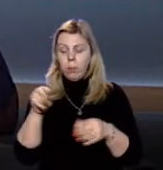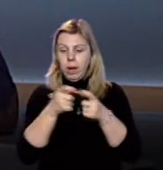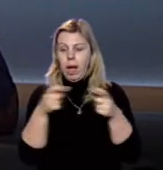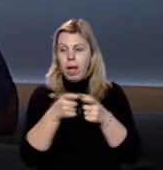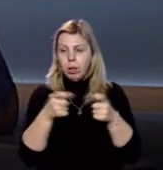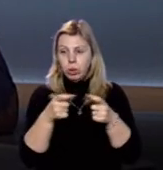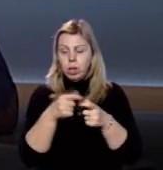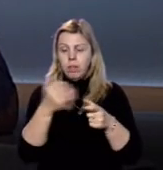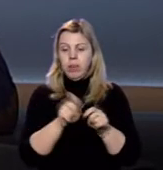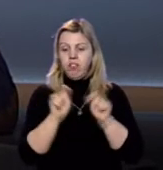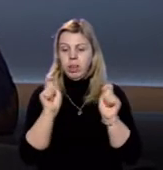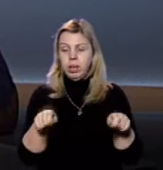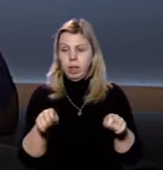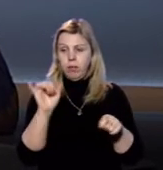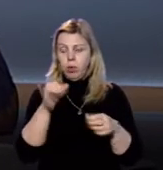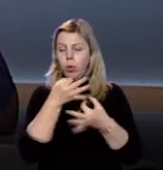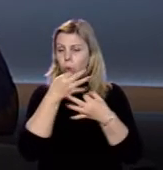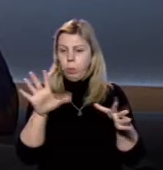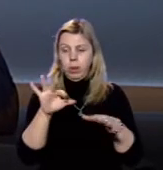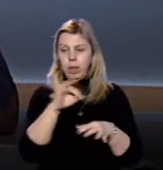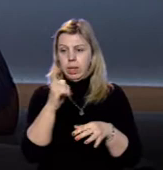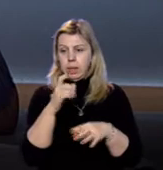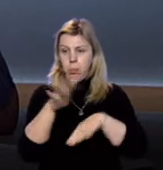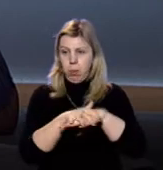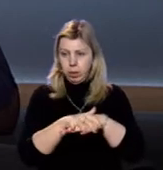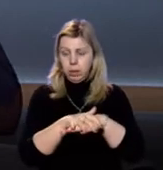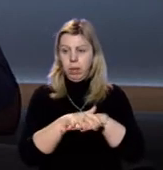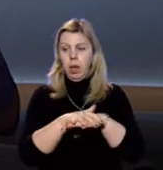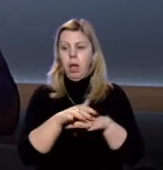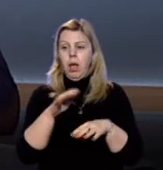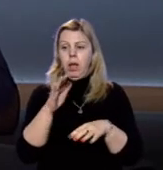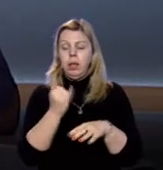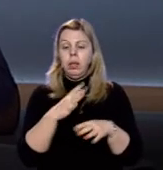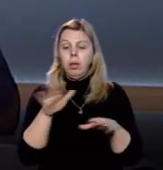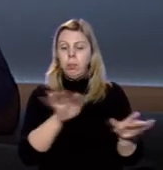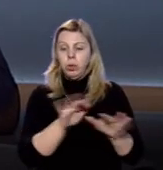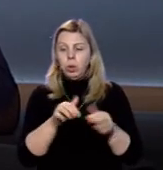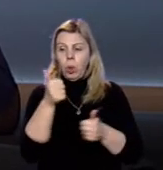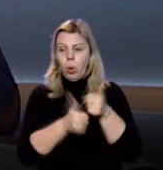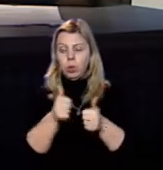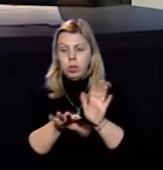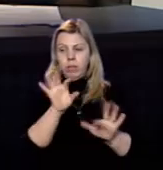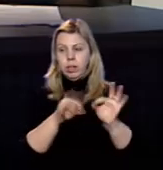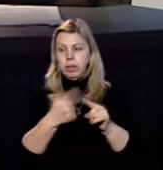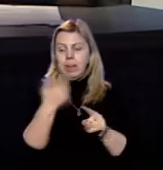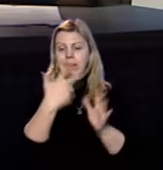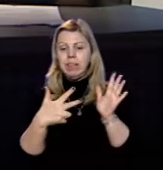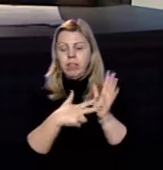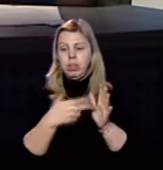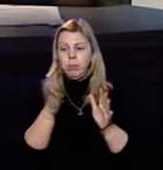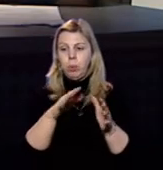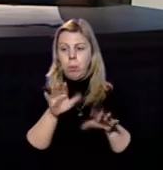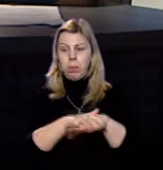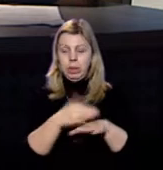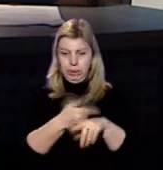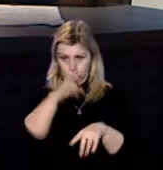розрахункового рахунку, який він відкрив в будь-якому із банків, які пройшли відповідну процедуру конкурсного відбору. Це є 38 банків на сьогоднішній день. Це